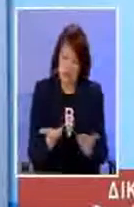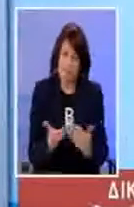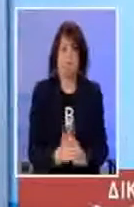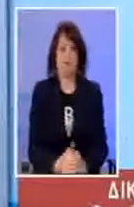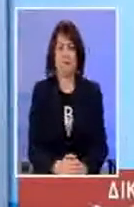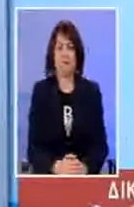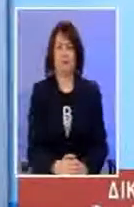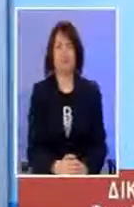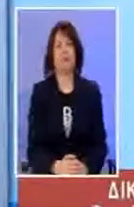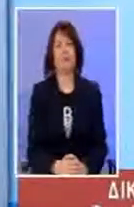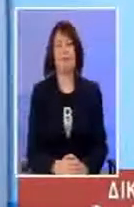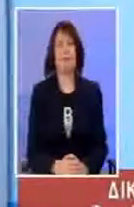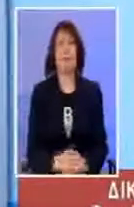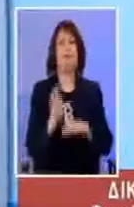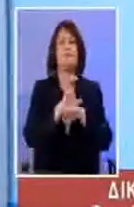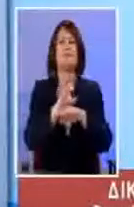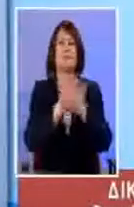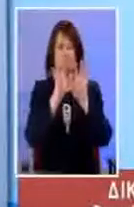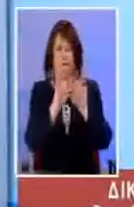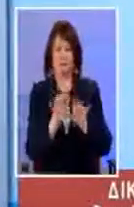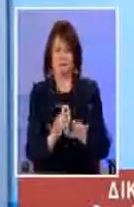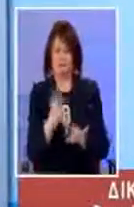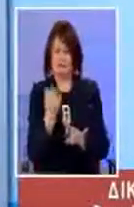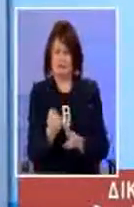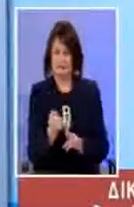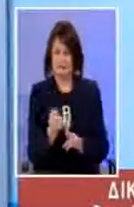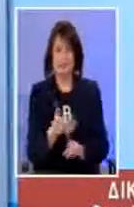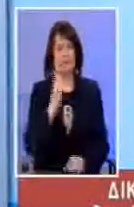Αφού υπάρχουν σε ηλεκτρονική μορφή τα βιβλία,